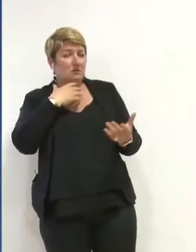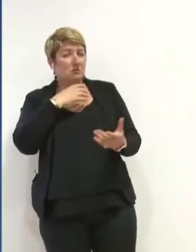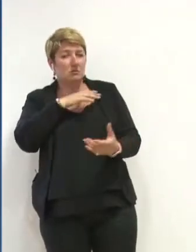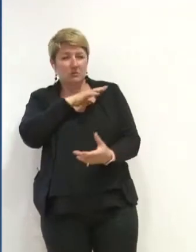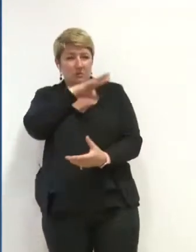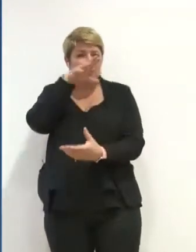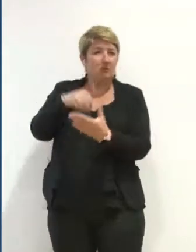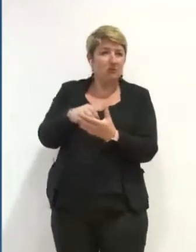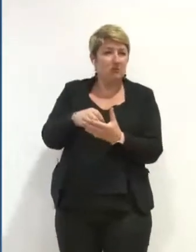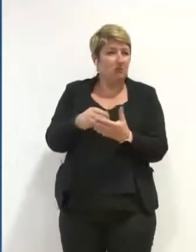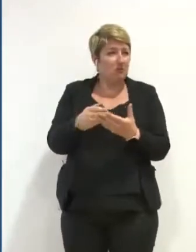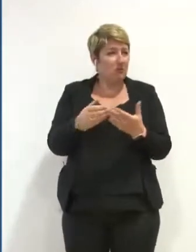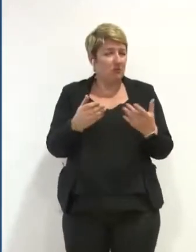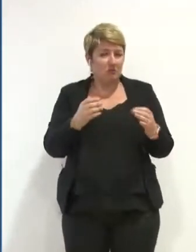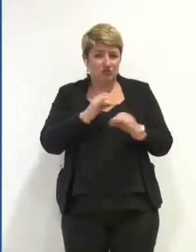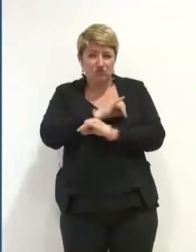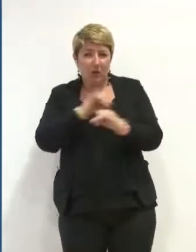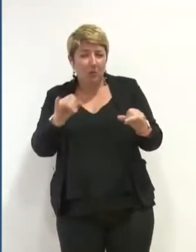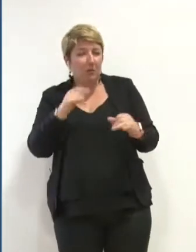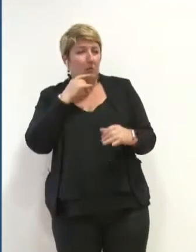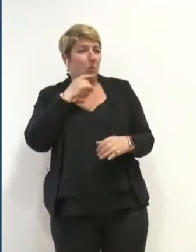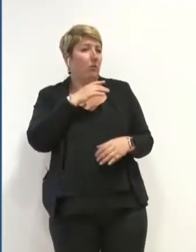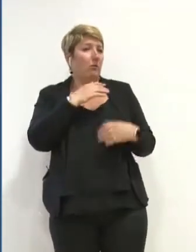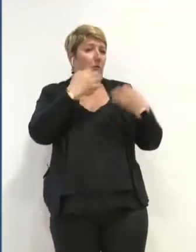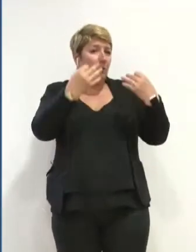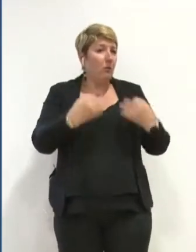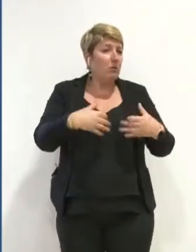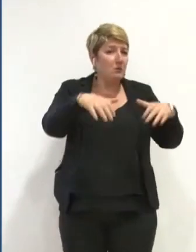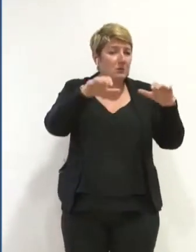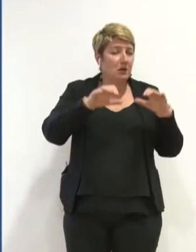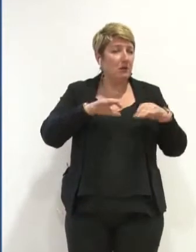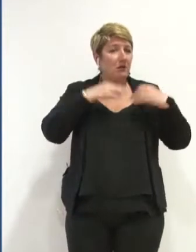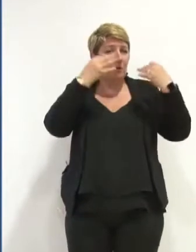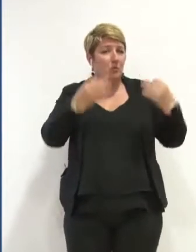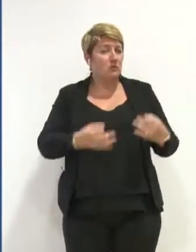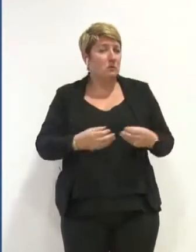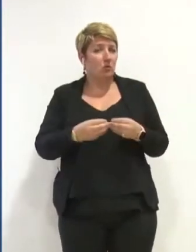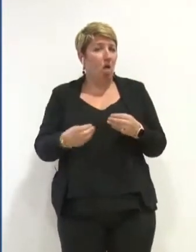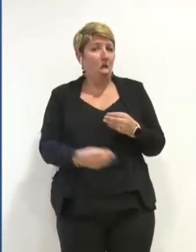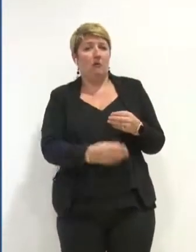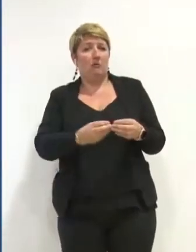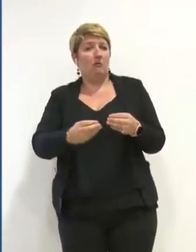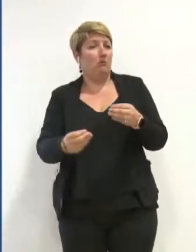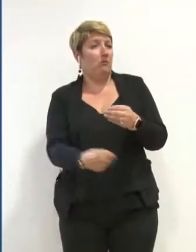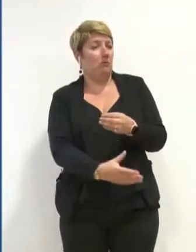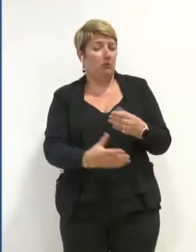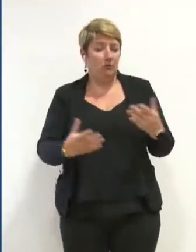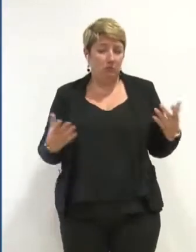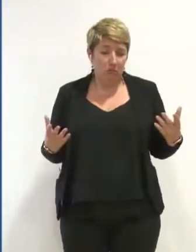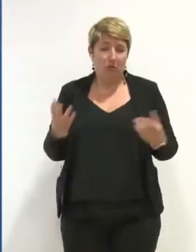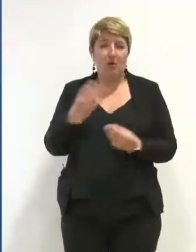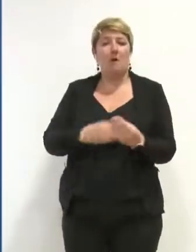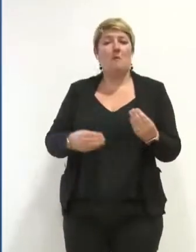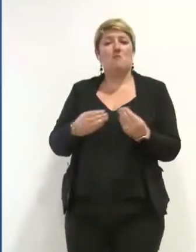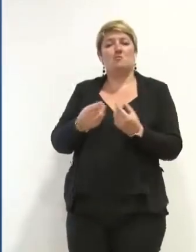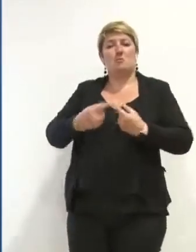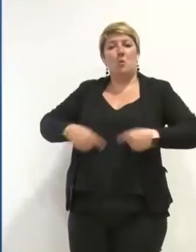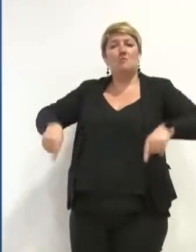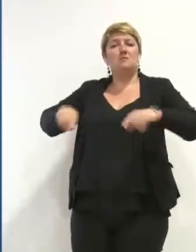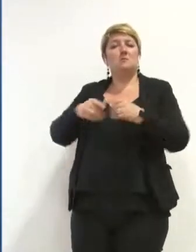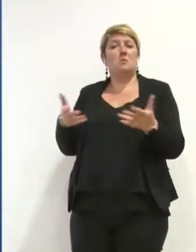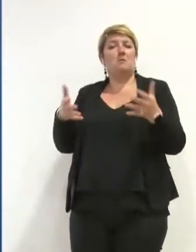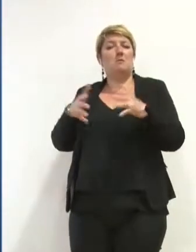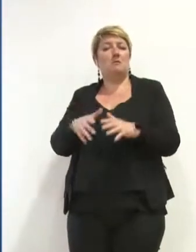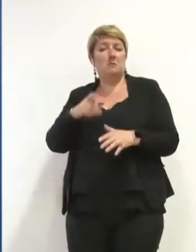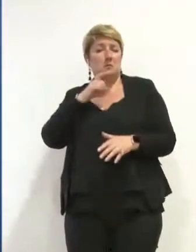et des CA et des budgets. Et puis, nous avons demandé en commission, je l'ai dit tout à l'heure,